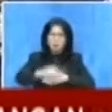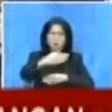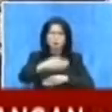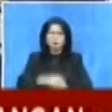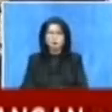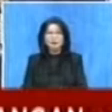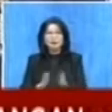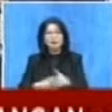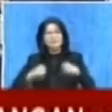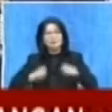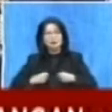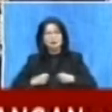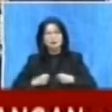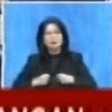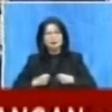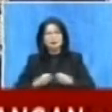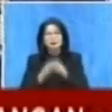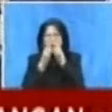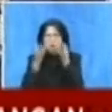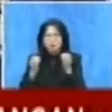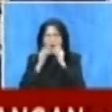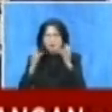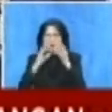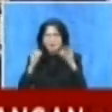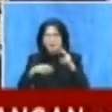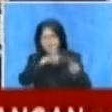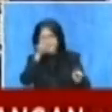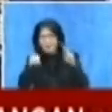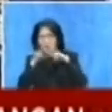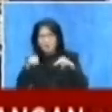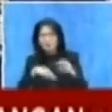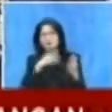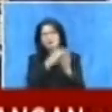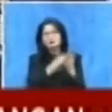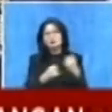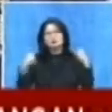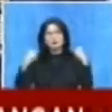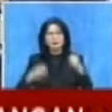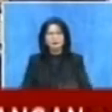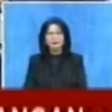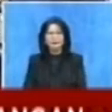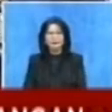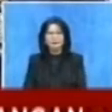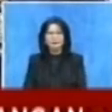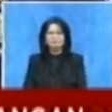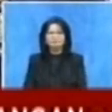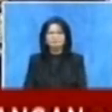serta penguatan sosialisasi dan pengawasan protokol kesehatan. Kita harus bisa